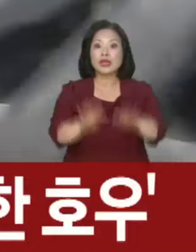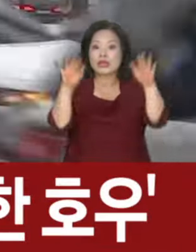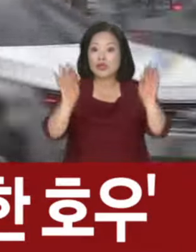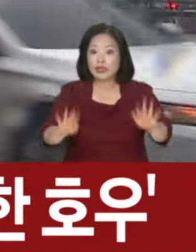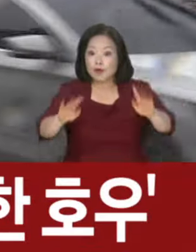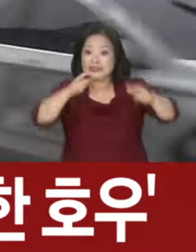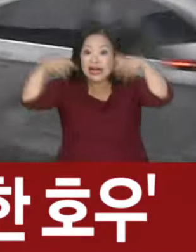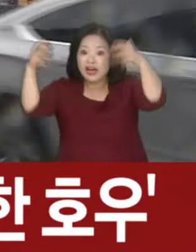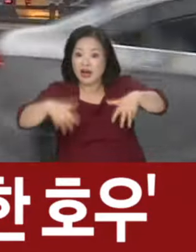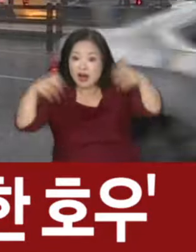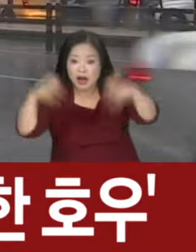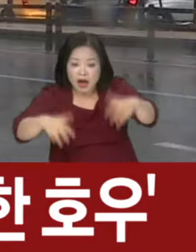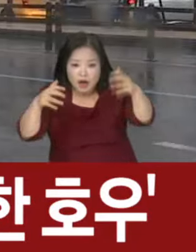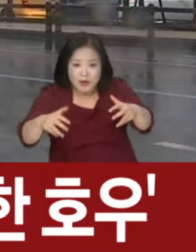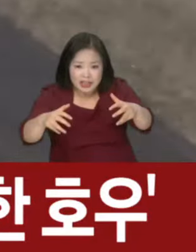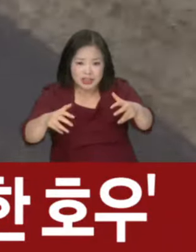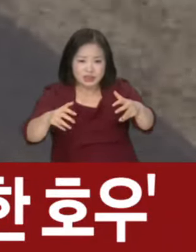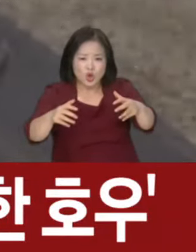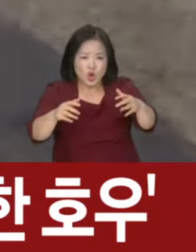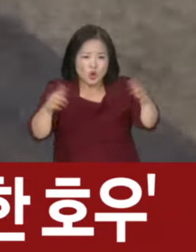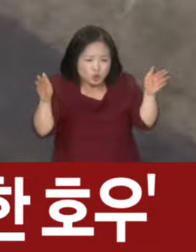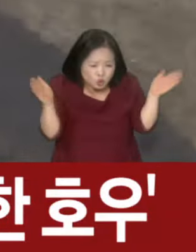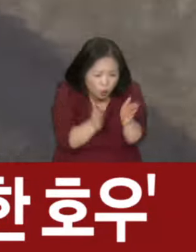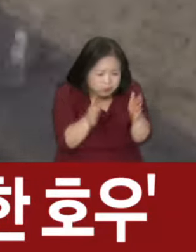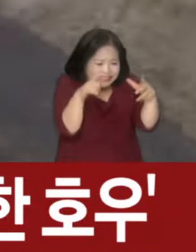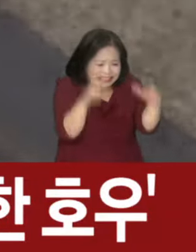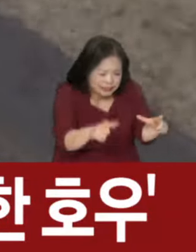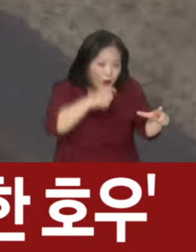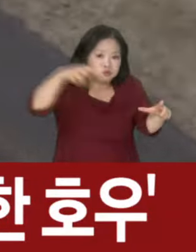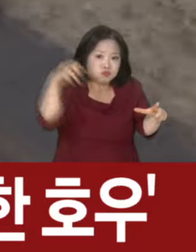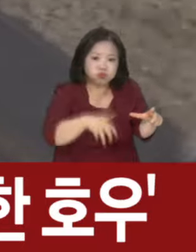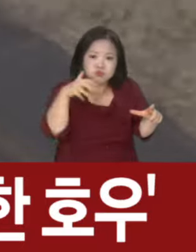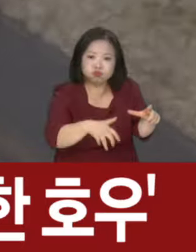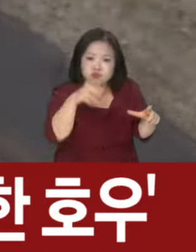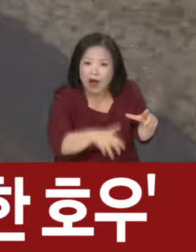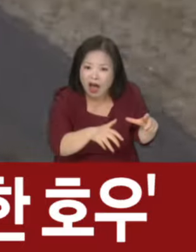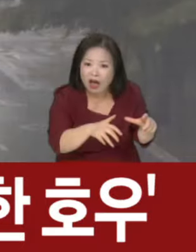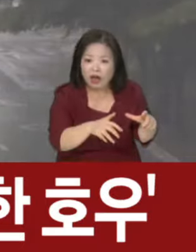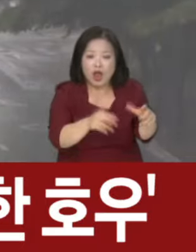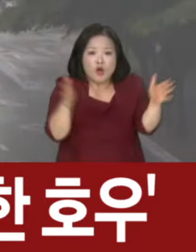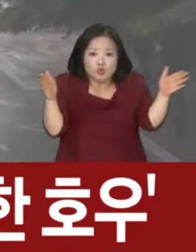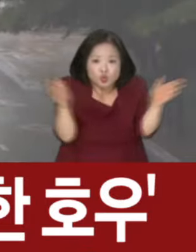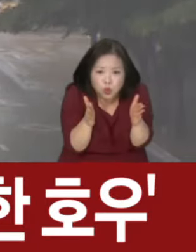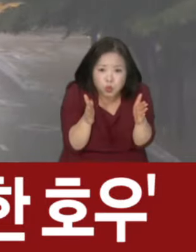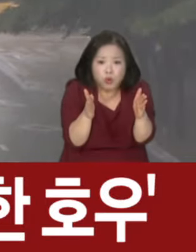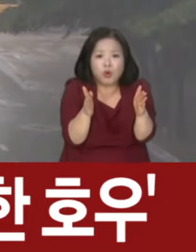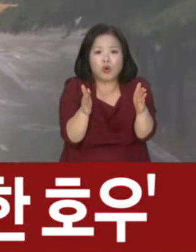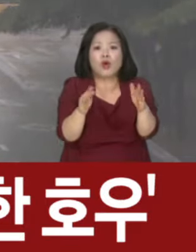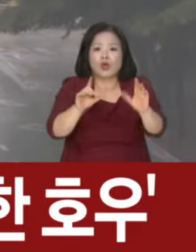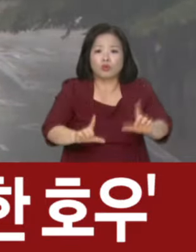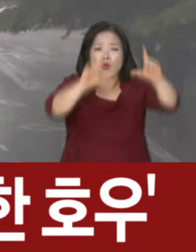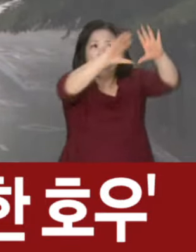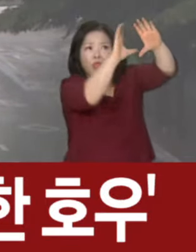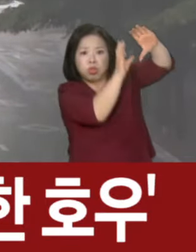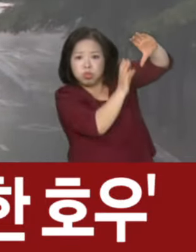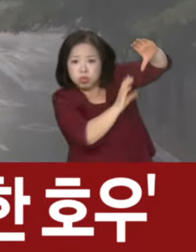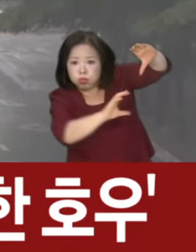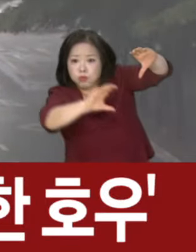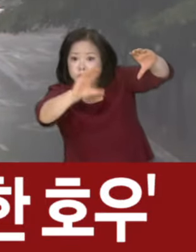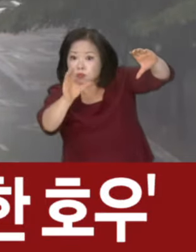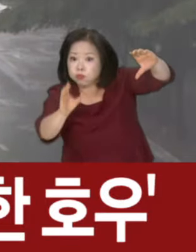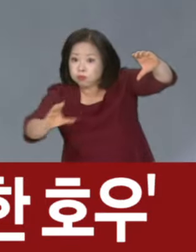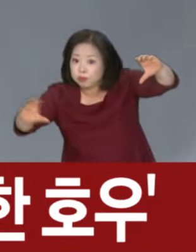이번 장맛비는 유독 좁은 지역에 강하게 집중됐습니다. 특히 폭이 좁고 동서로 긴 비구름대가